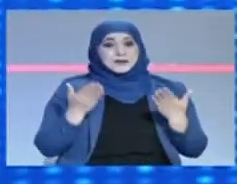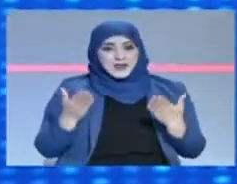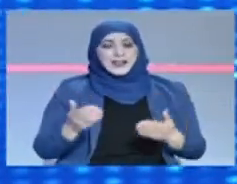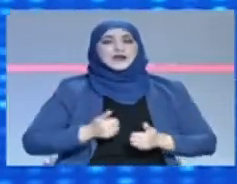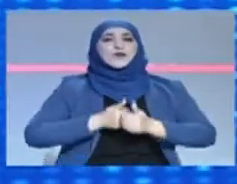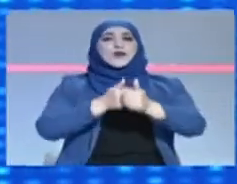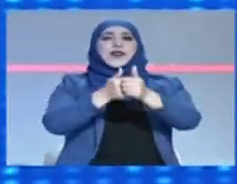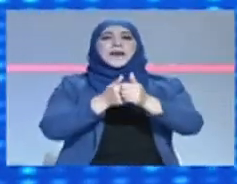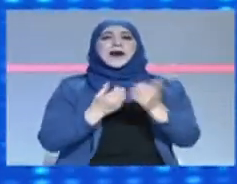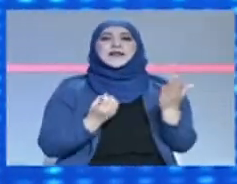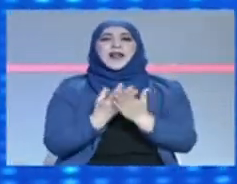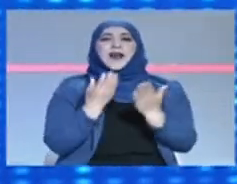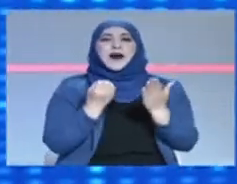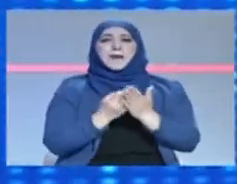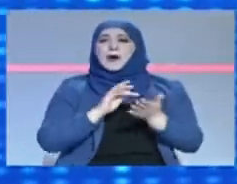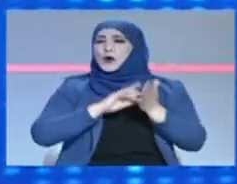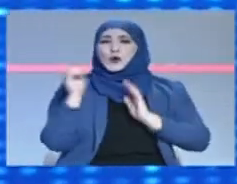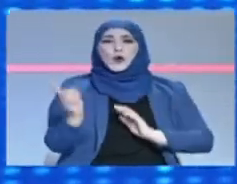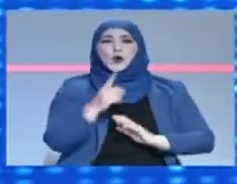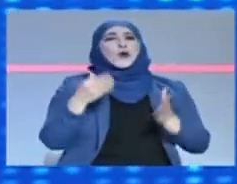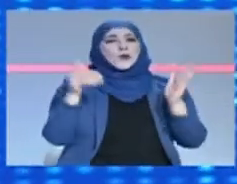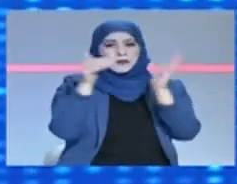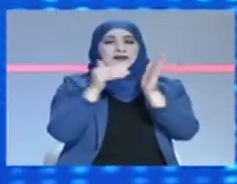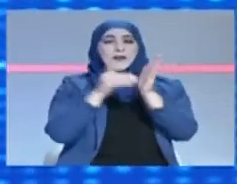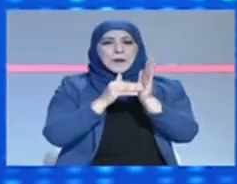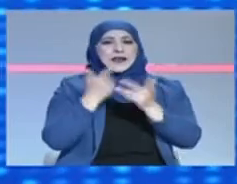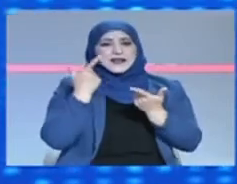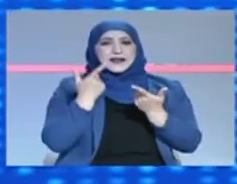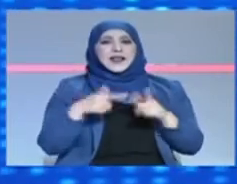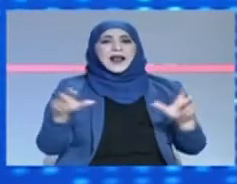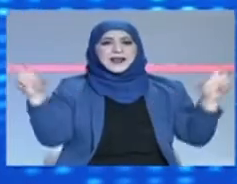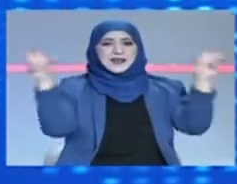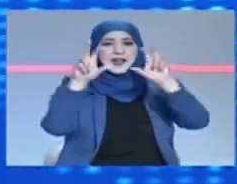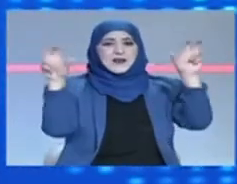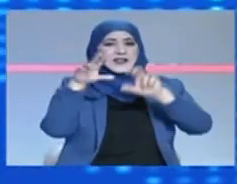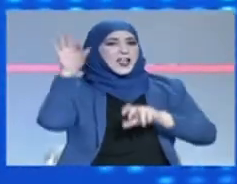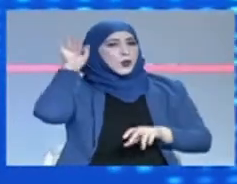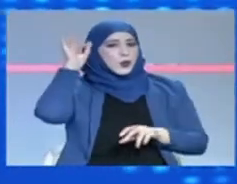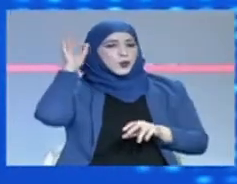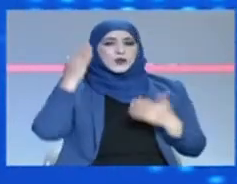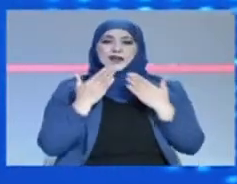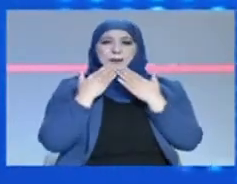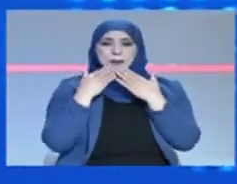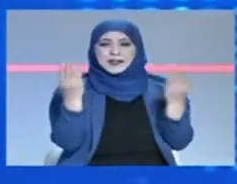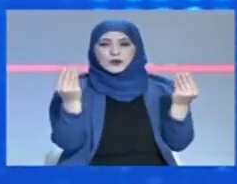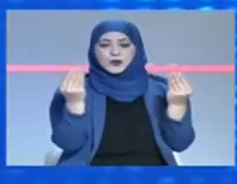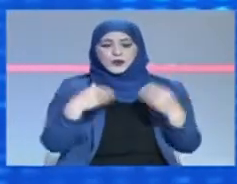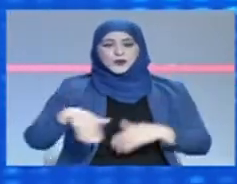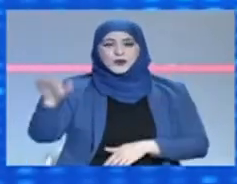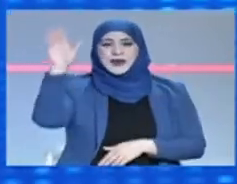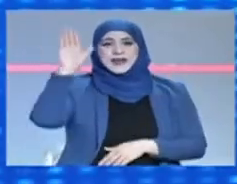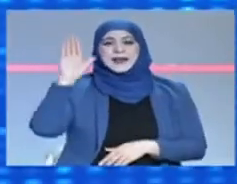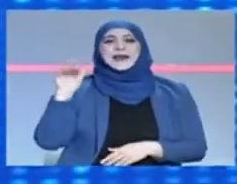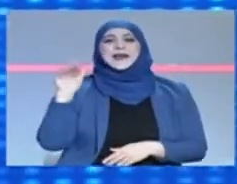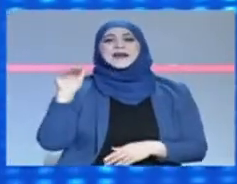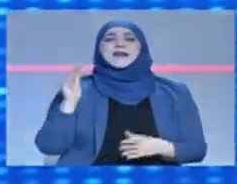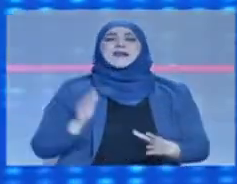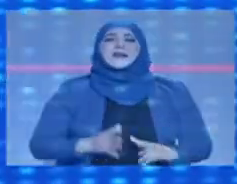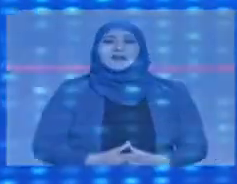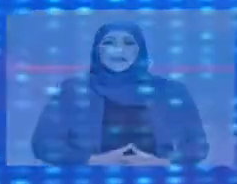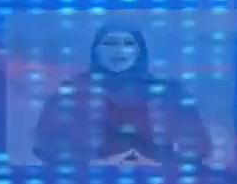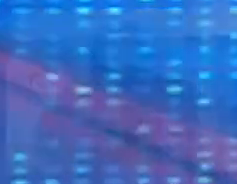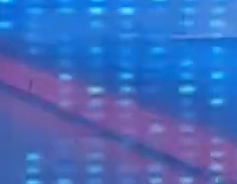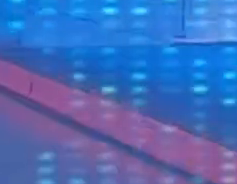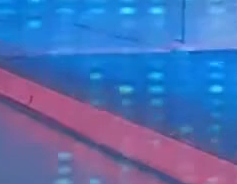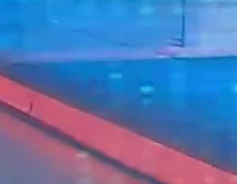وبإمكانكم مشاهدين متابعة هذه النشرة والمزيد من الأخبار على بوابة التلفزة التونسية. شكراً على المتابعة. سهرة طيبة.